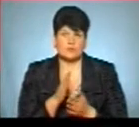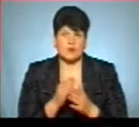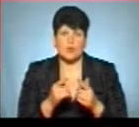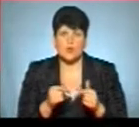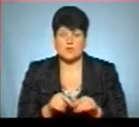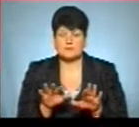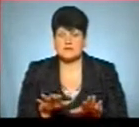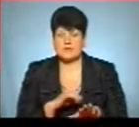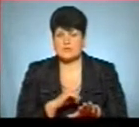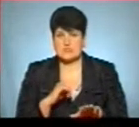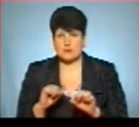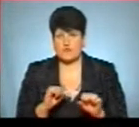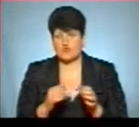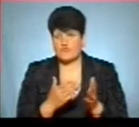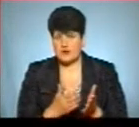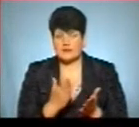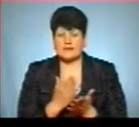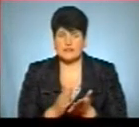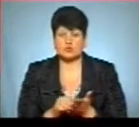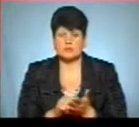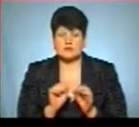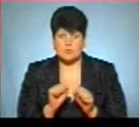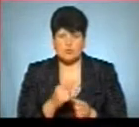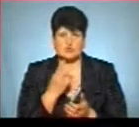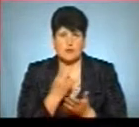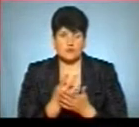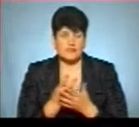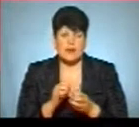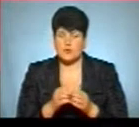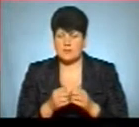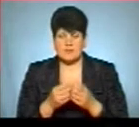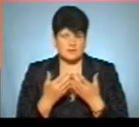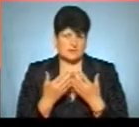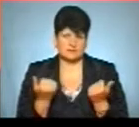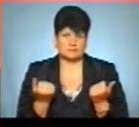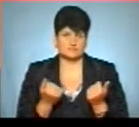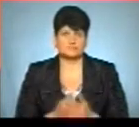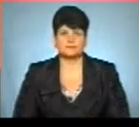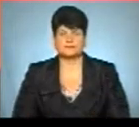місцевого самоврядування. Є документація, можна подивитися, не проблема, якщо комусь потрібно.